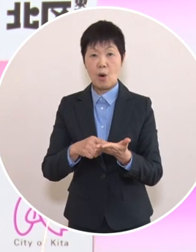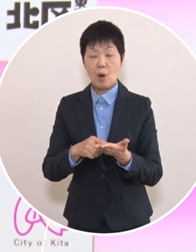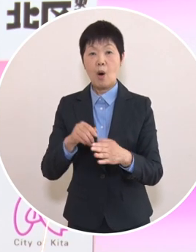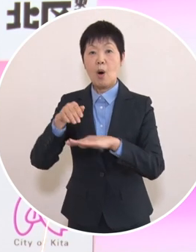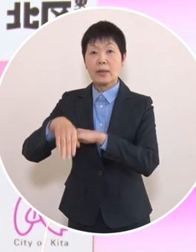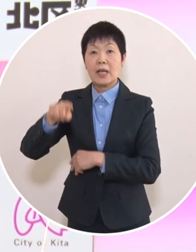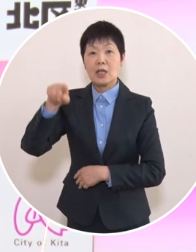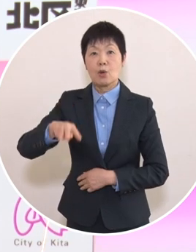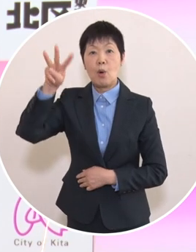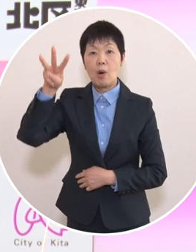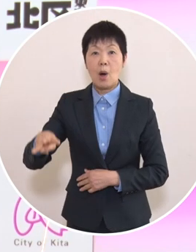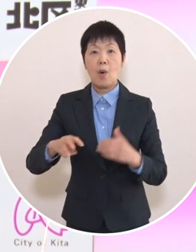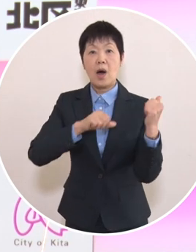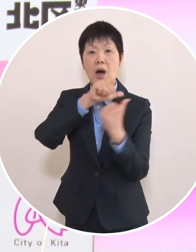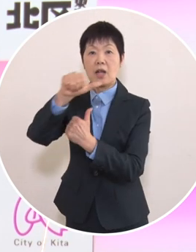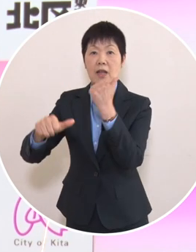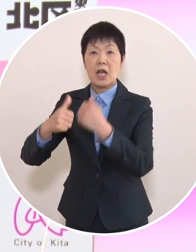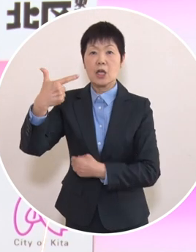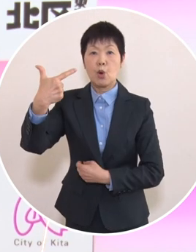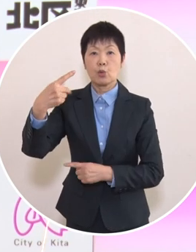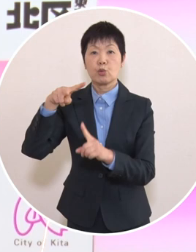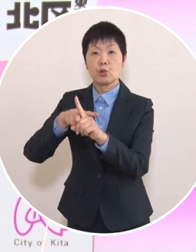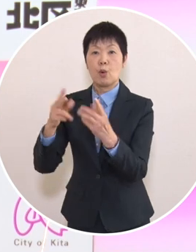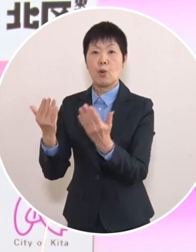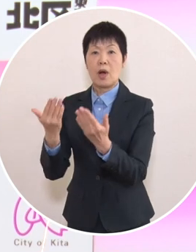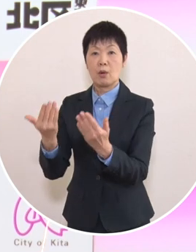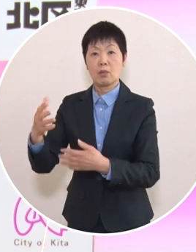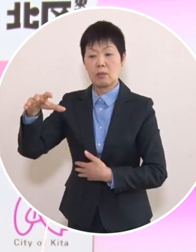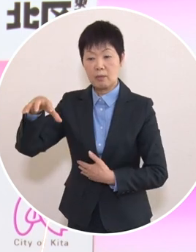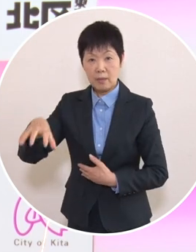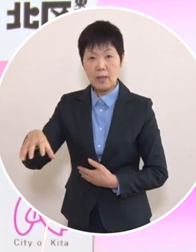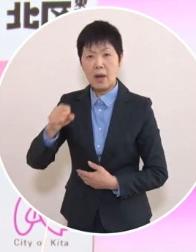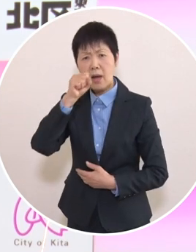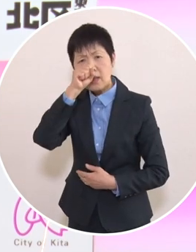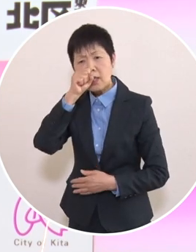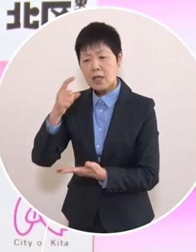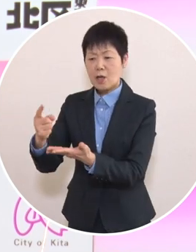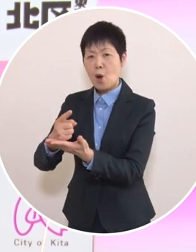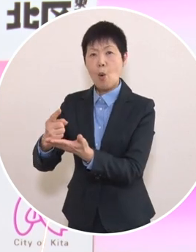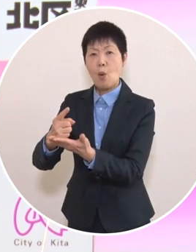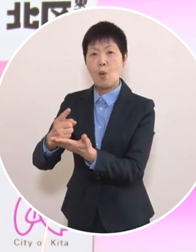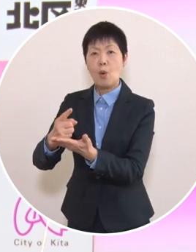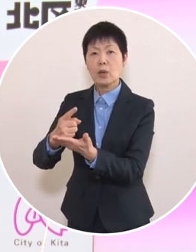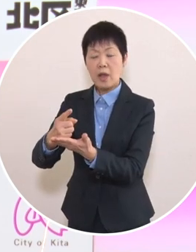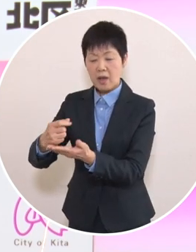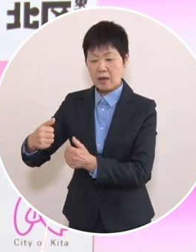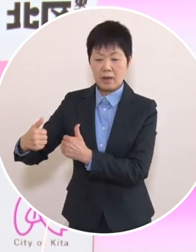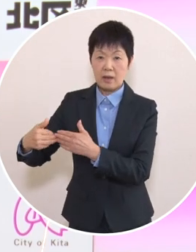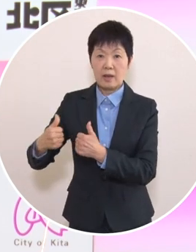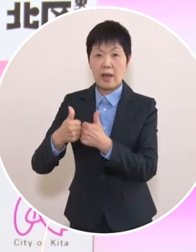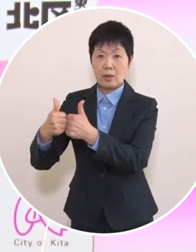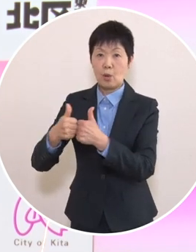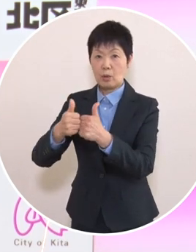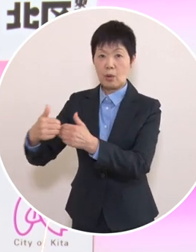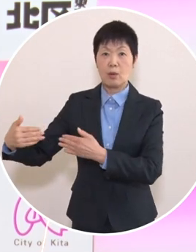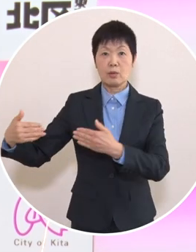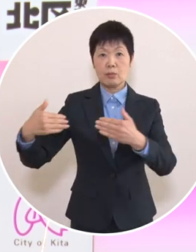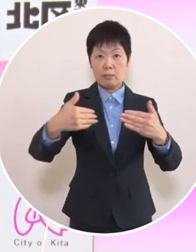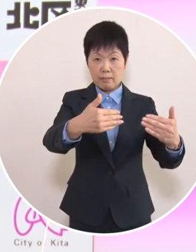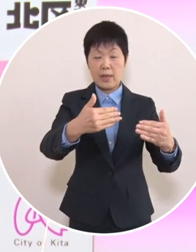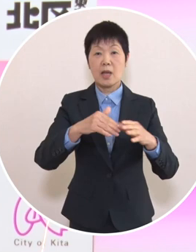9滝野川第六小学校跡地の利活用に向け返答と協議を行ってい